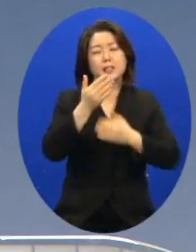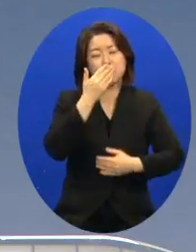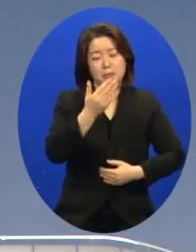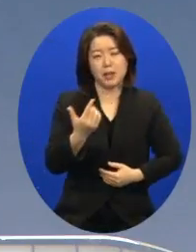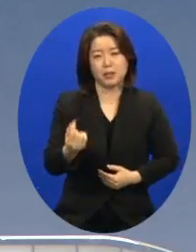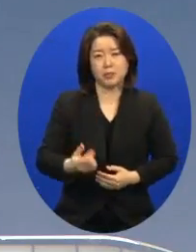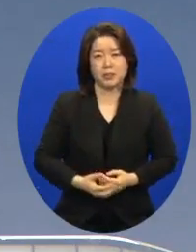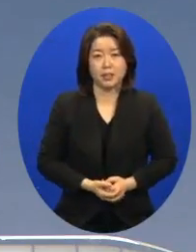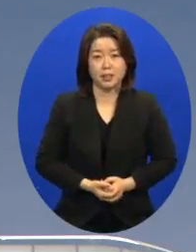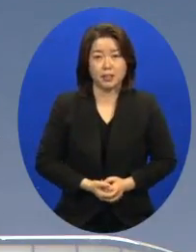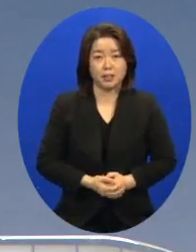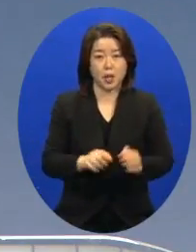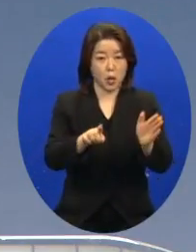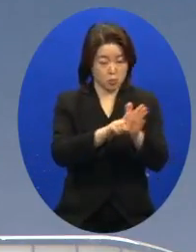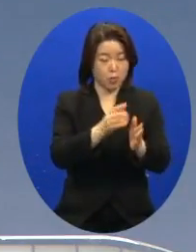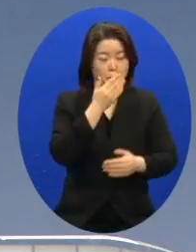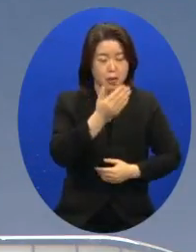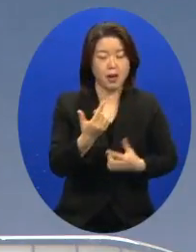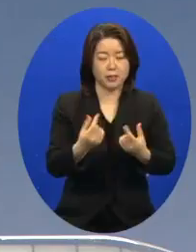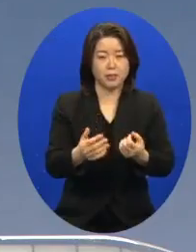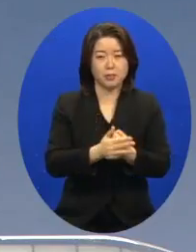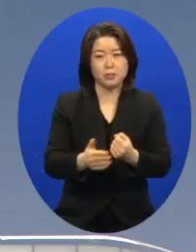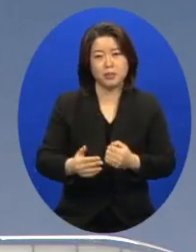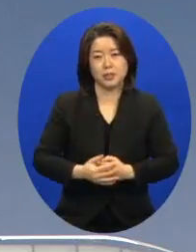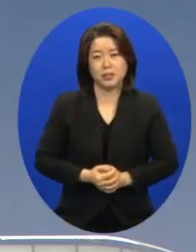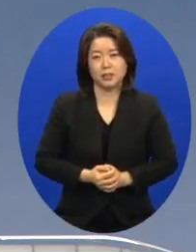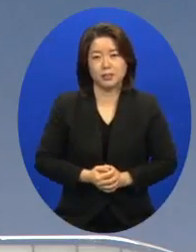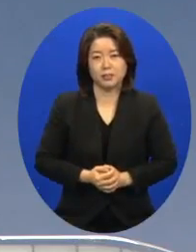될 것이 믿어지니 까